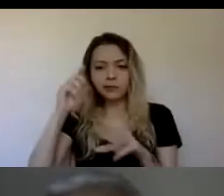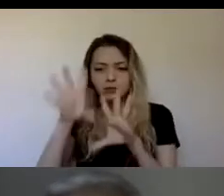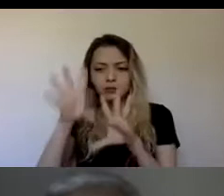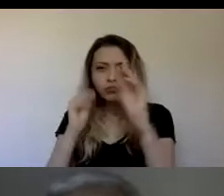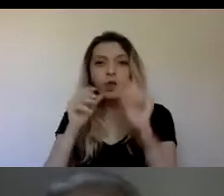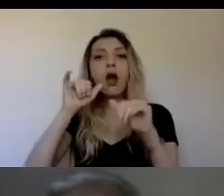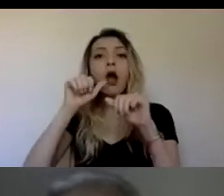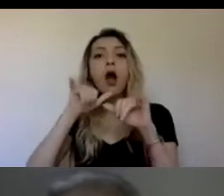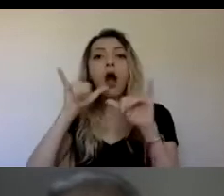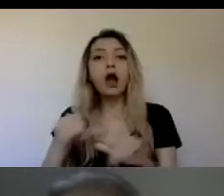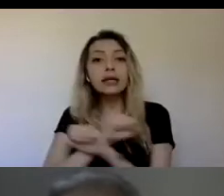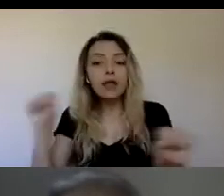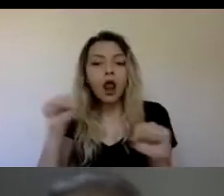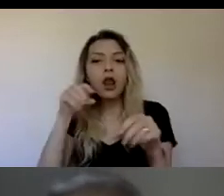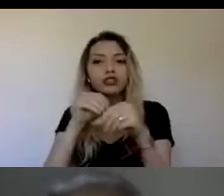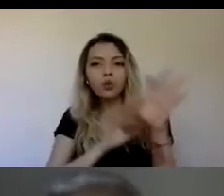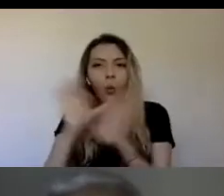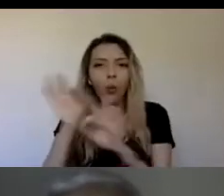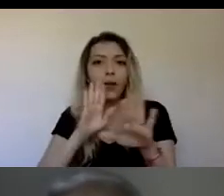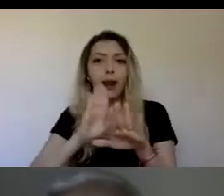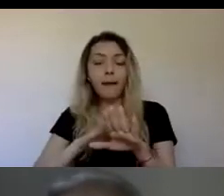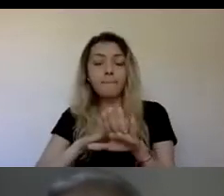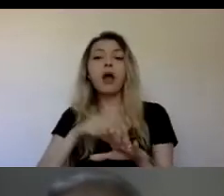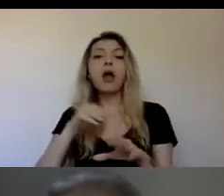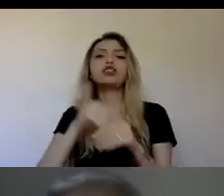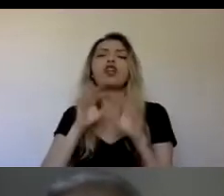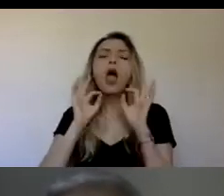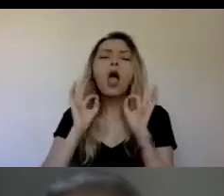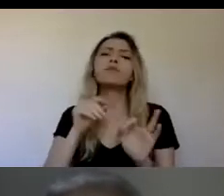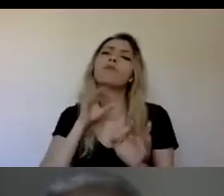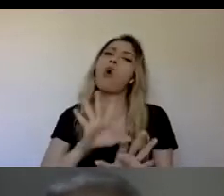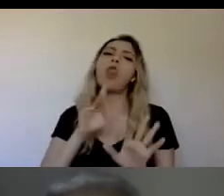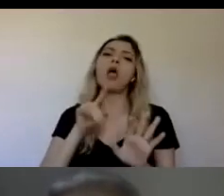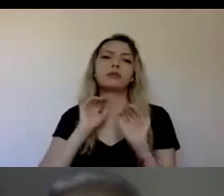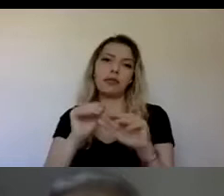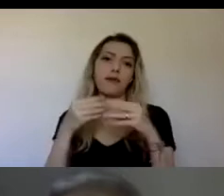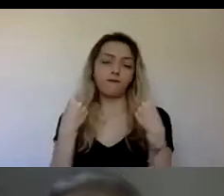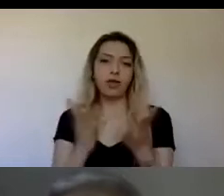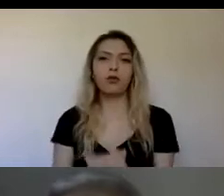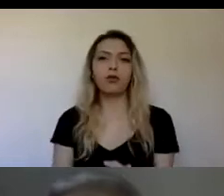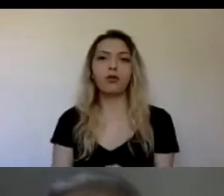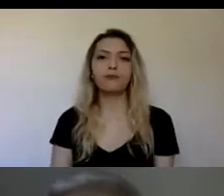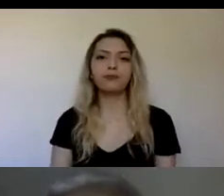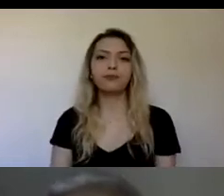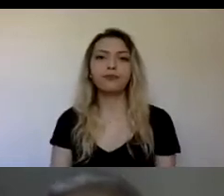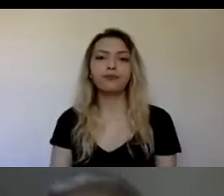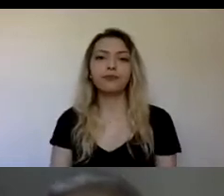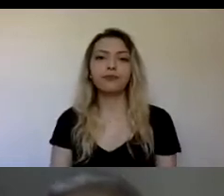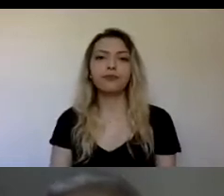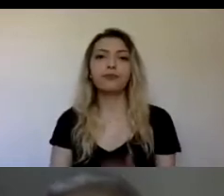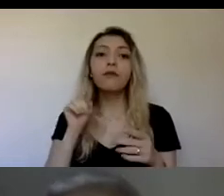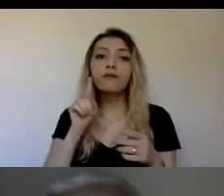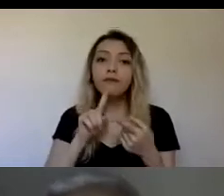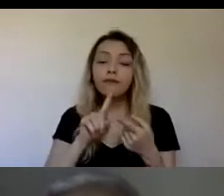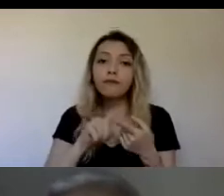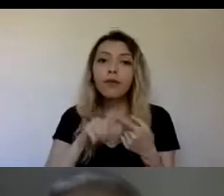insan hakları alanındaki gelişmeleri izlemeye yönelik destekler ve göstergelerde bu izleme sürecin